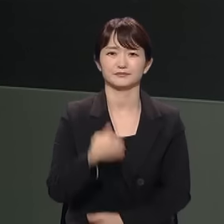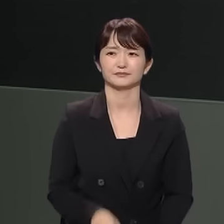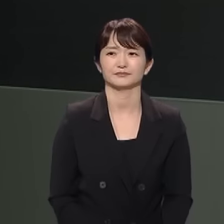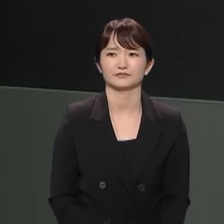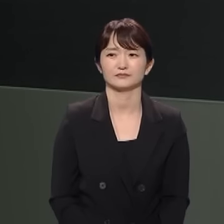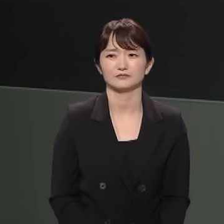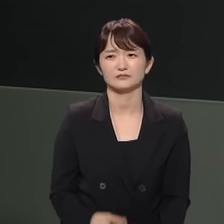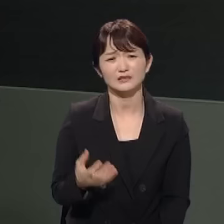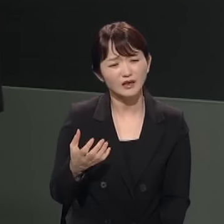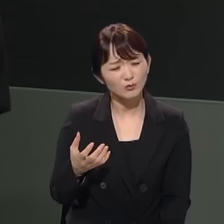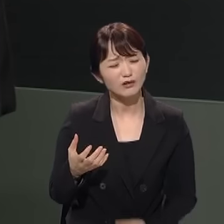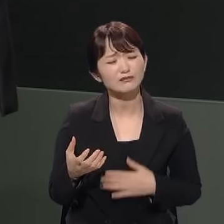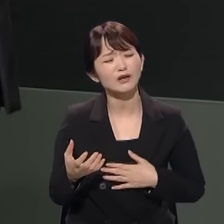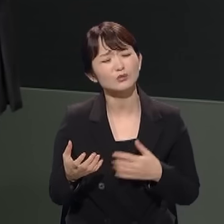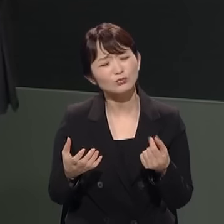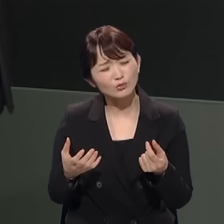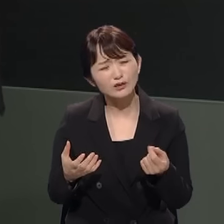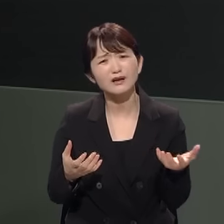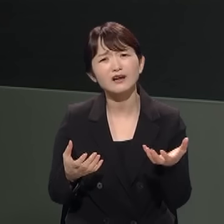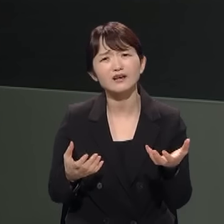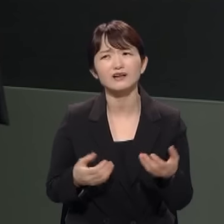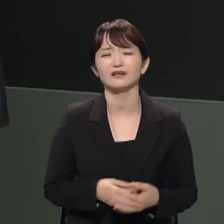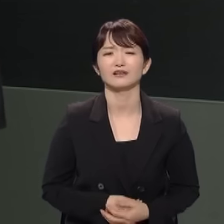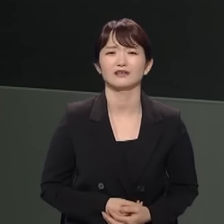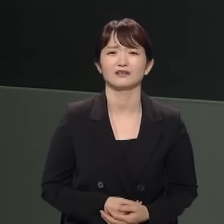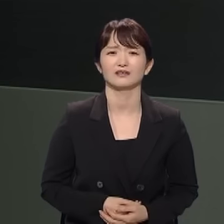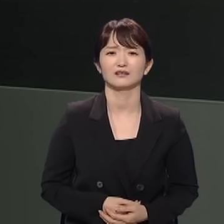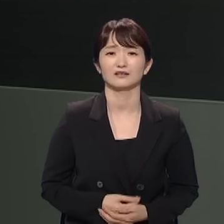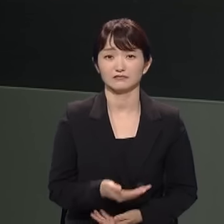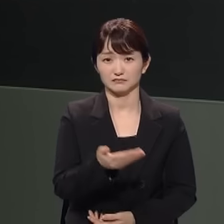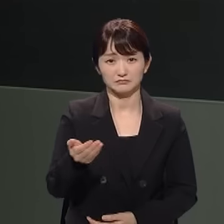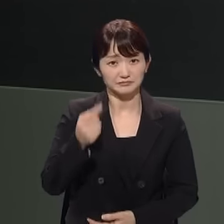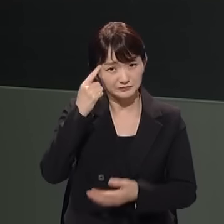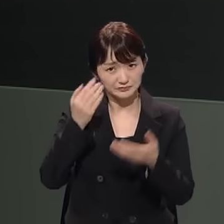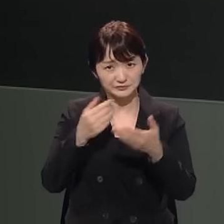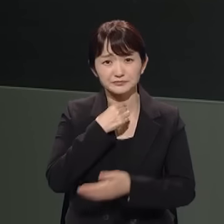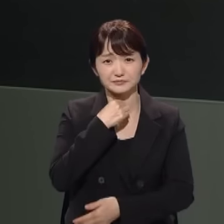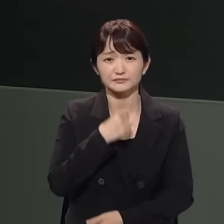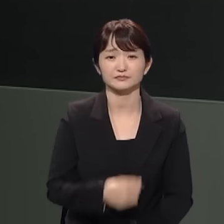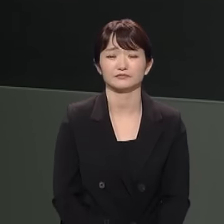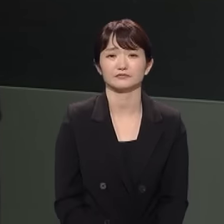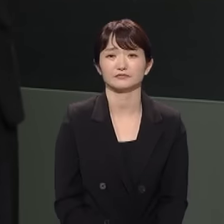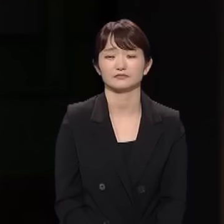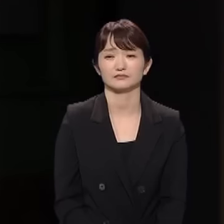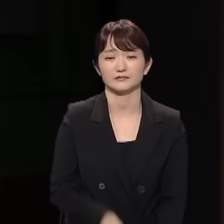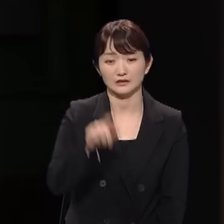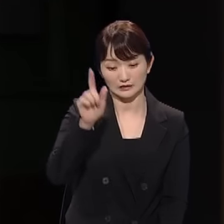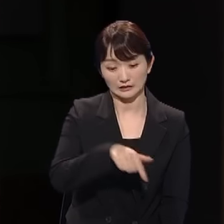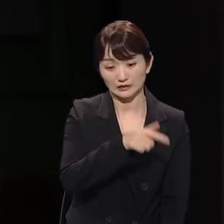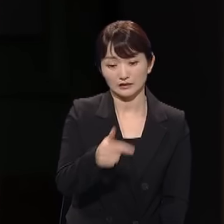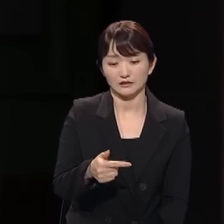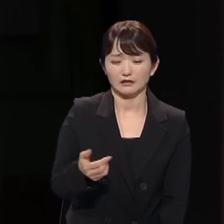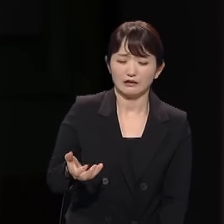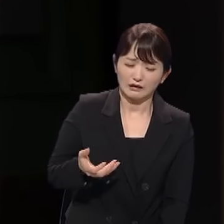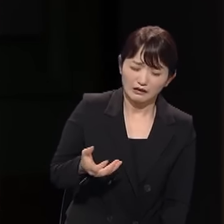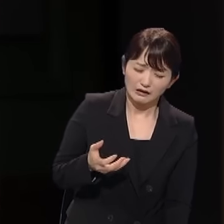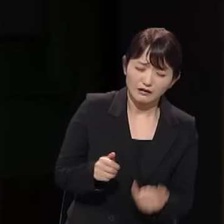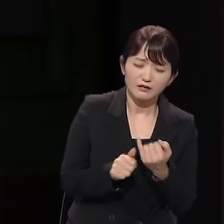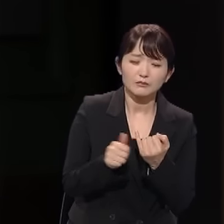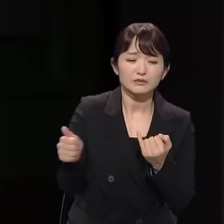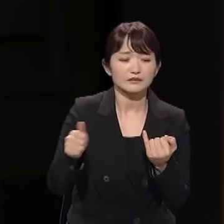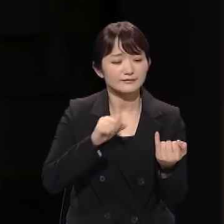아 아프냐 나도 아프냐 이거 담호 아닙니까 담호. 자 집단지성의 판단을 받아보고 싶으시다면. 네, 하루 종일 앓는 소리를 하는 남편